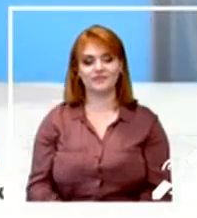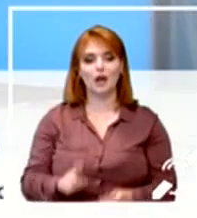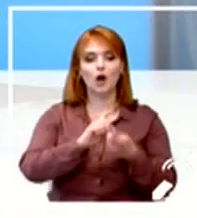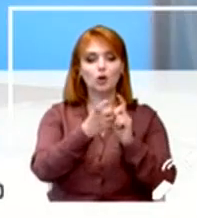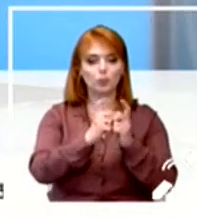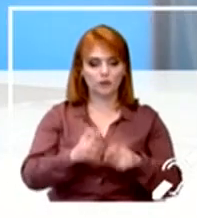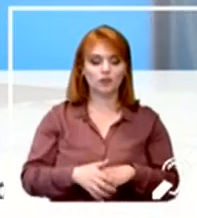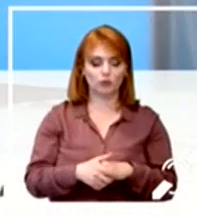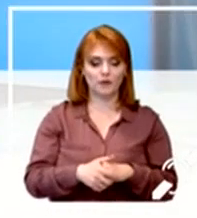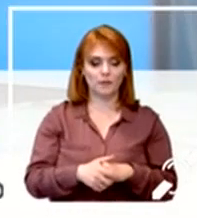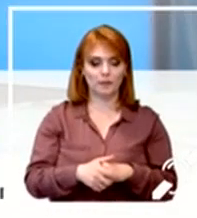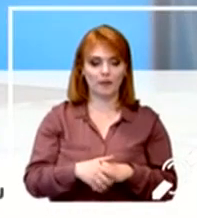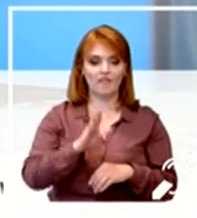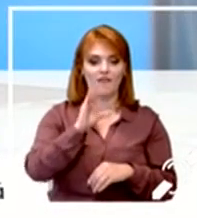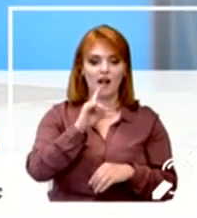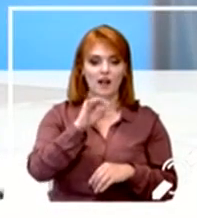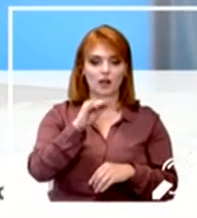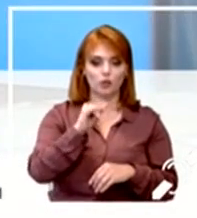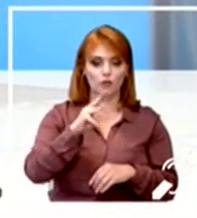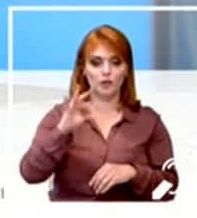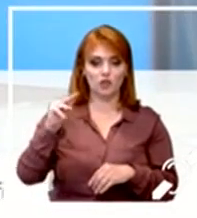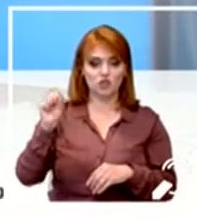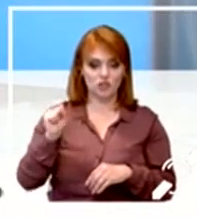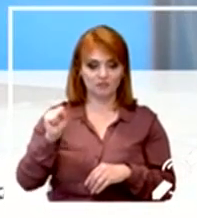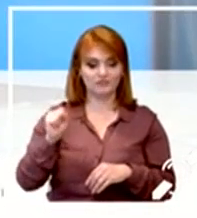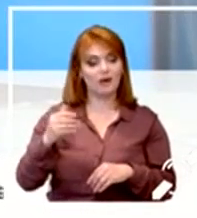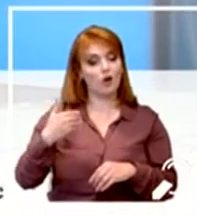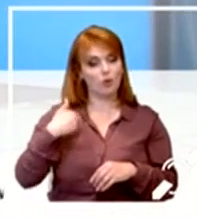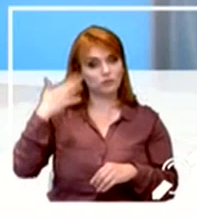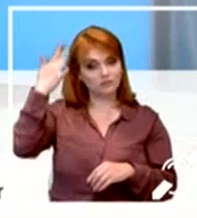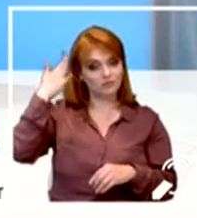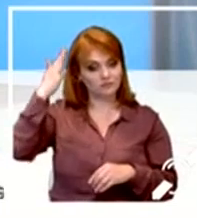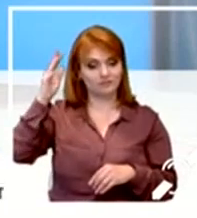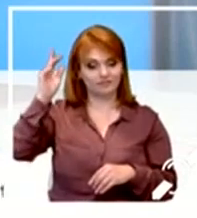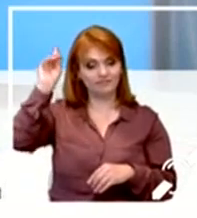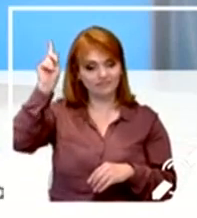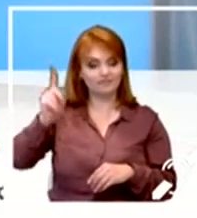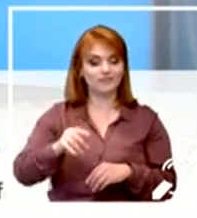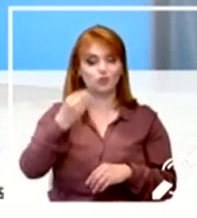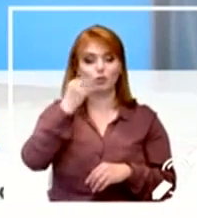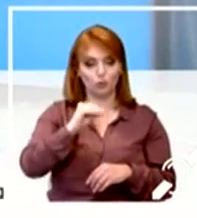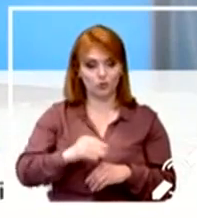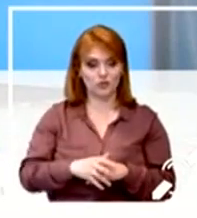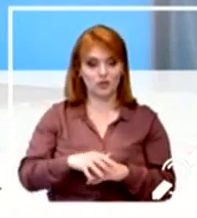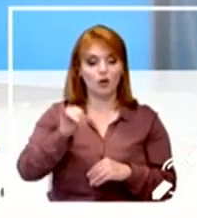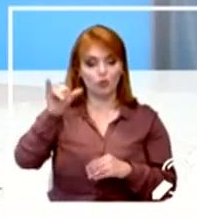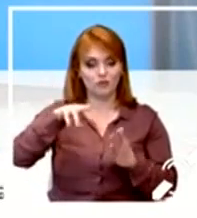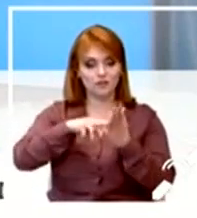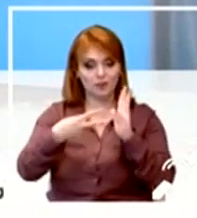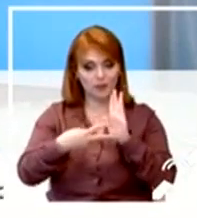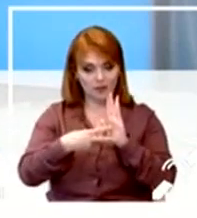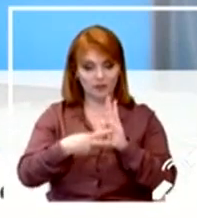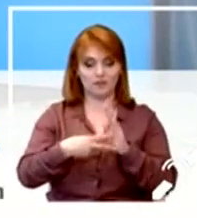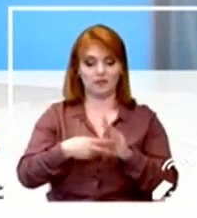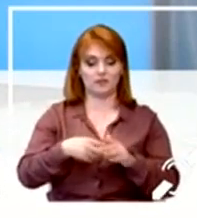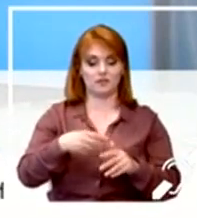Luptătorul de arte marțiale mixte Valeriu Mircea aspiră la centura de campion mondial. Sportivul din Republica Moldova are programat un duel important